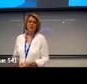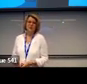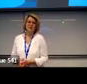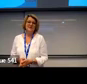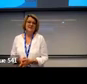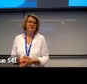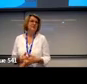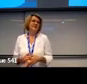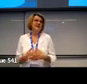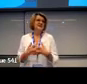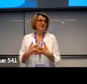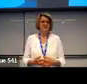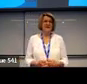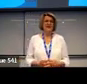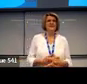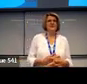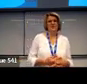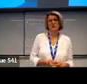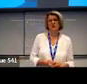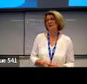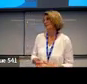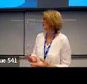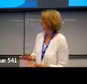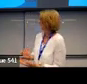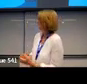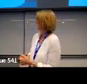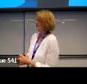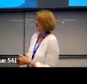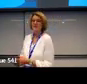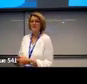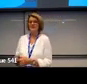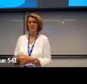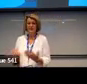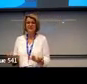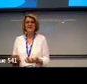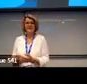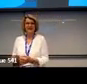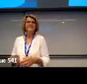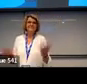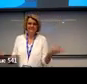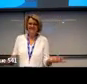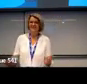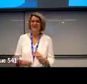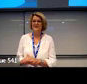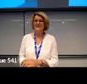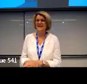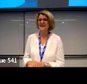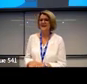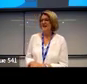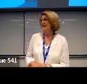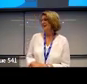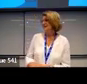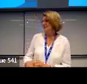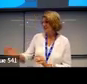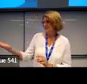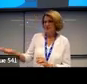Donc aujourd'hui, on sait que Wikipédia, c'est juste un des projets donc, de la fondation Wikimedia non